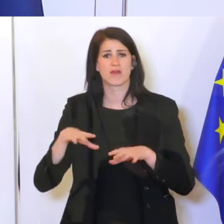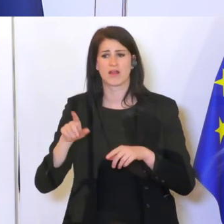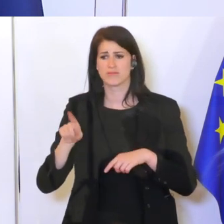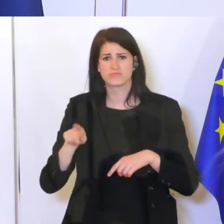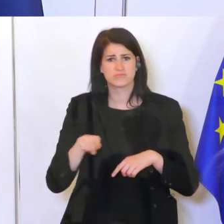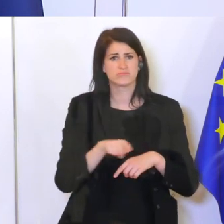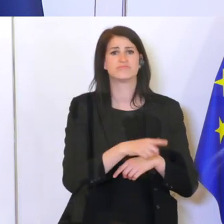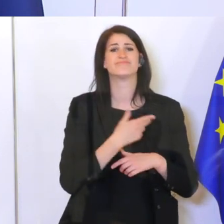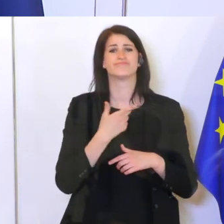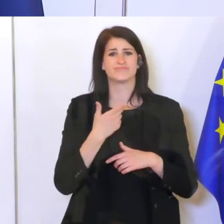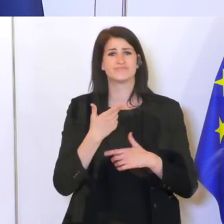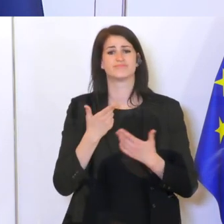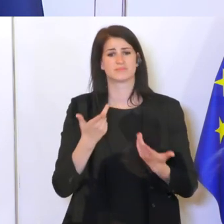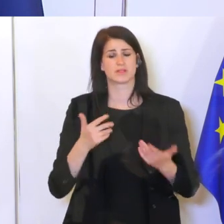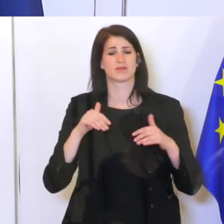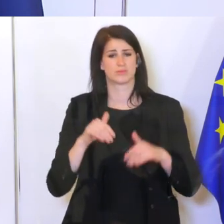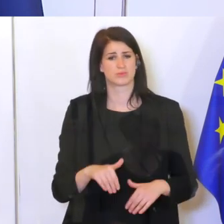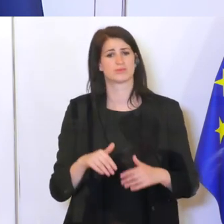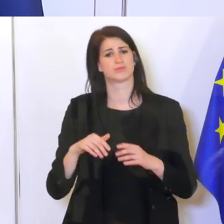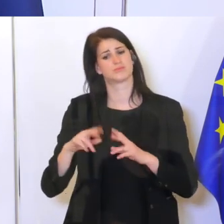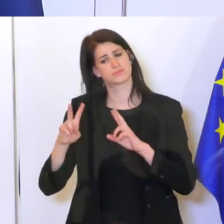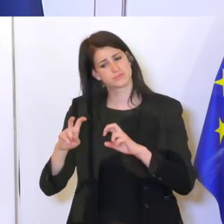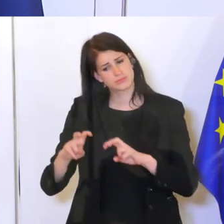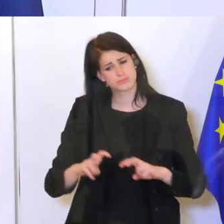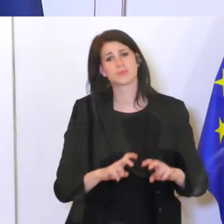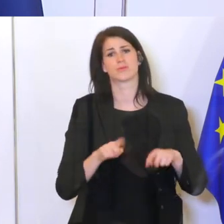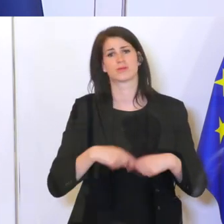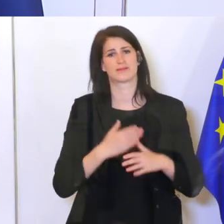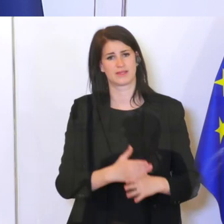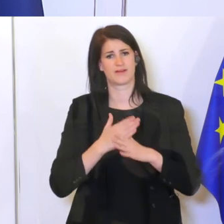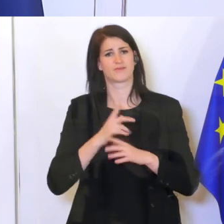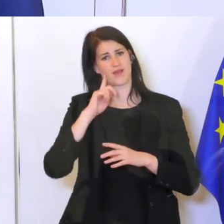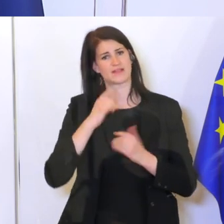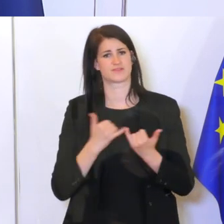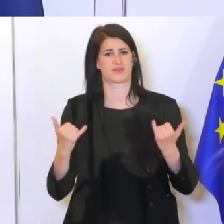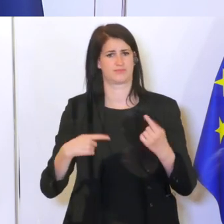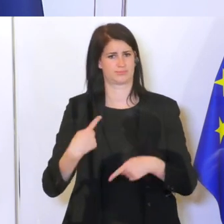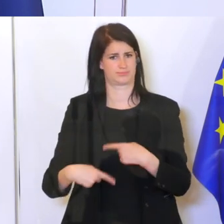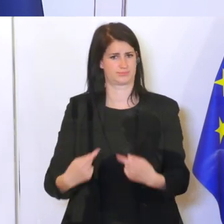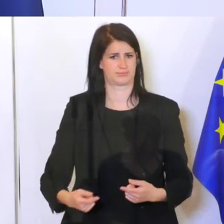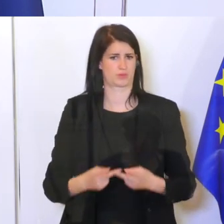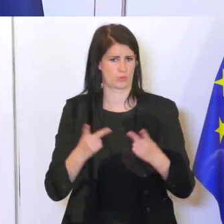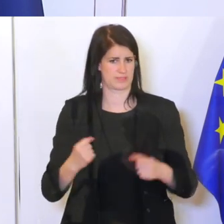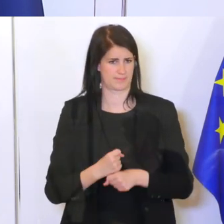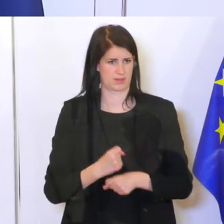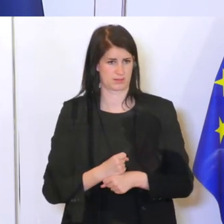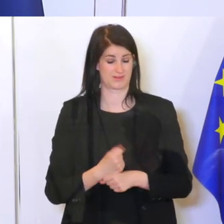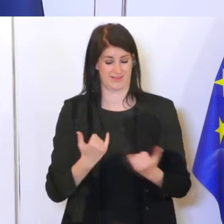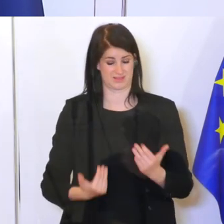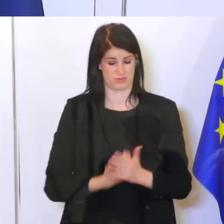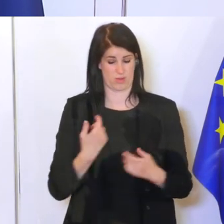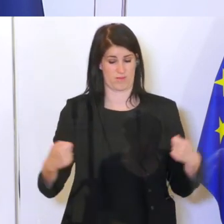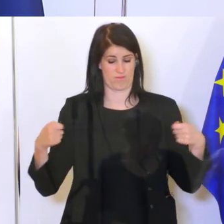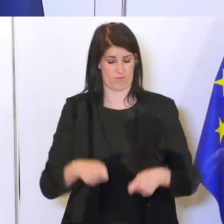des Härtefallfonds, die gestern präsentiert wurden, helfen. Mit dem neuen Fonds für Künstlerinnen und